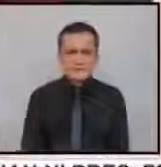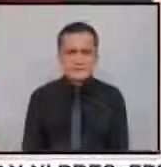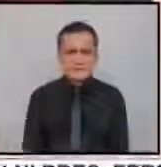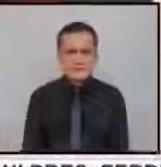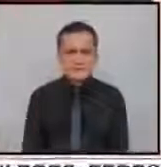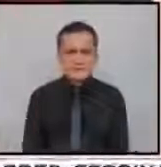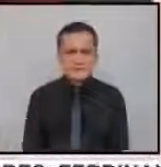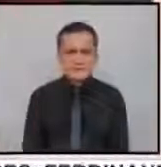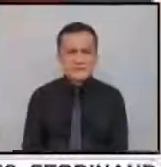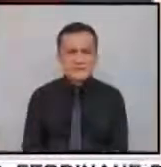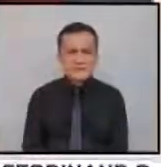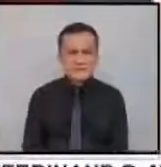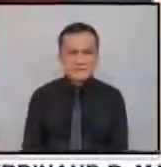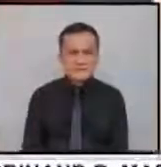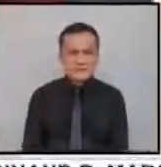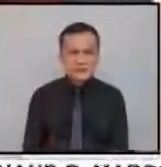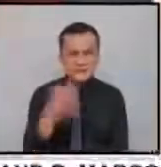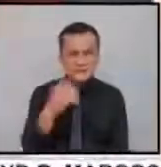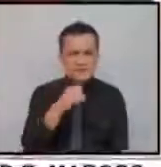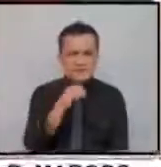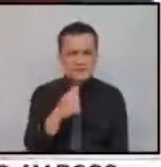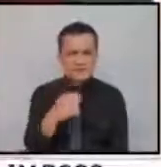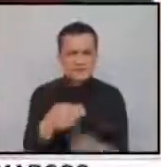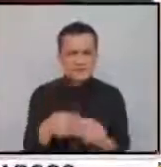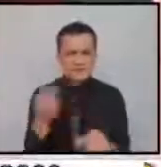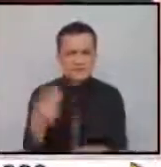Ano ba ito? Pwede pa kayo mag-resign?